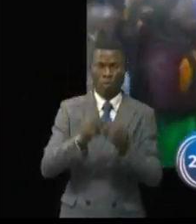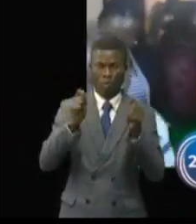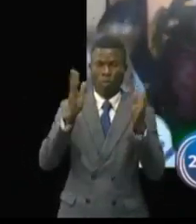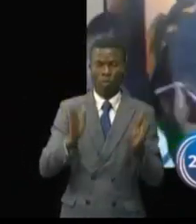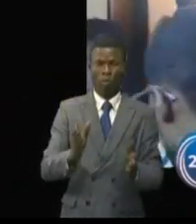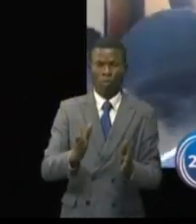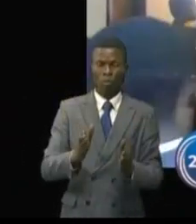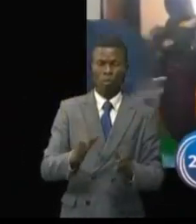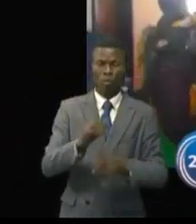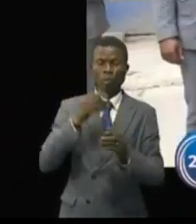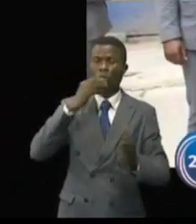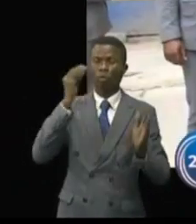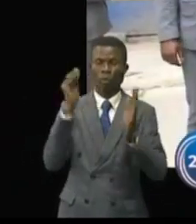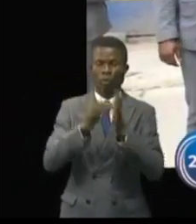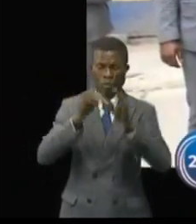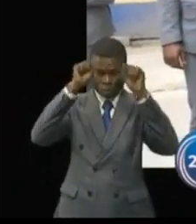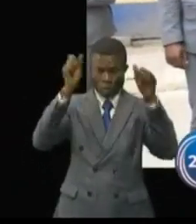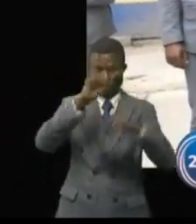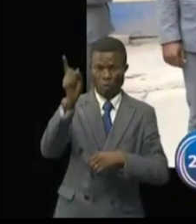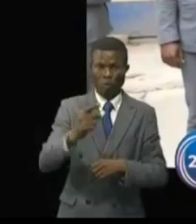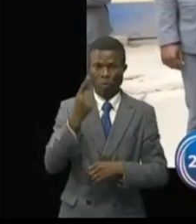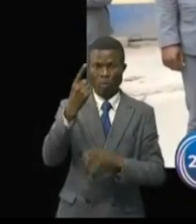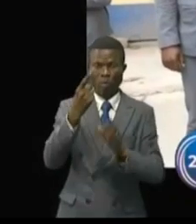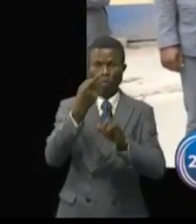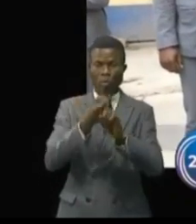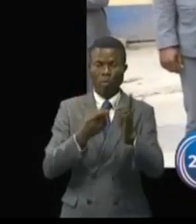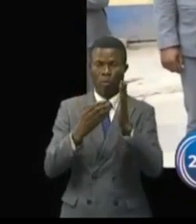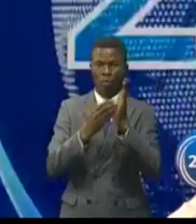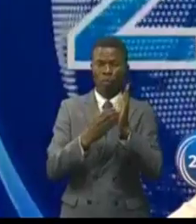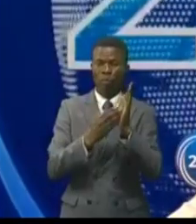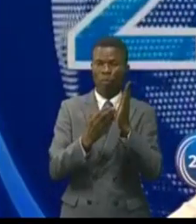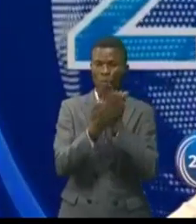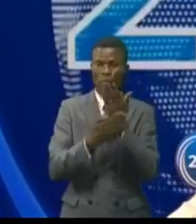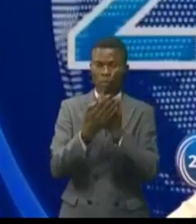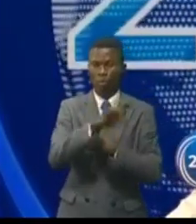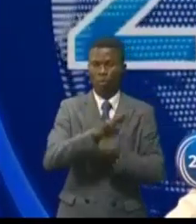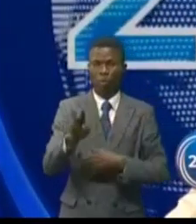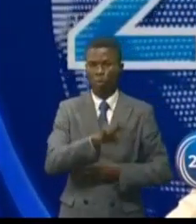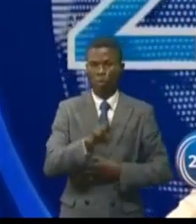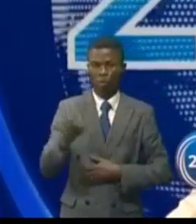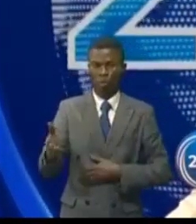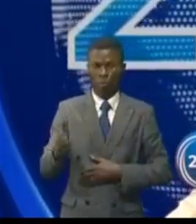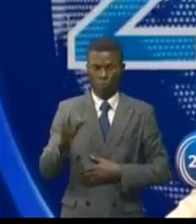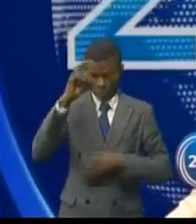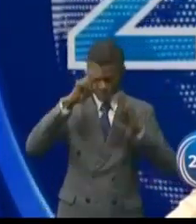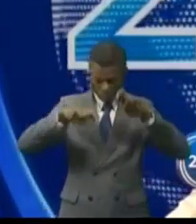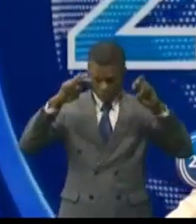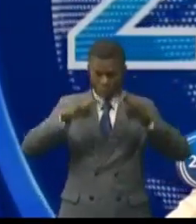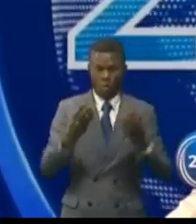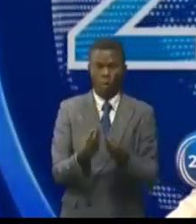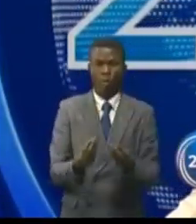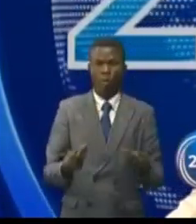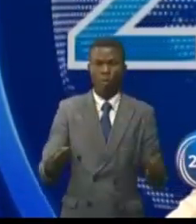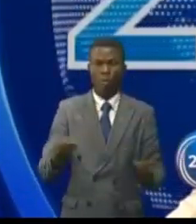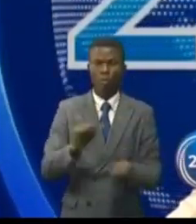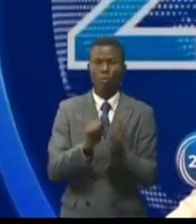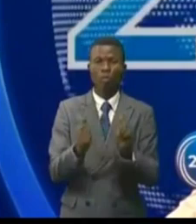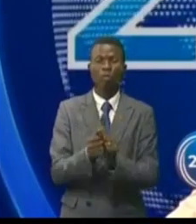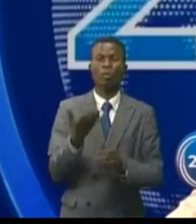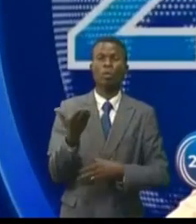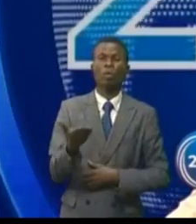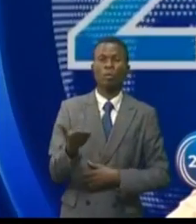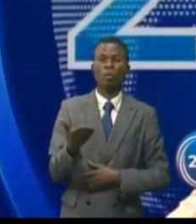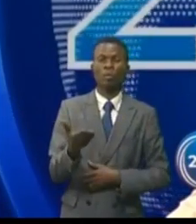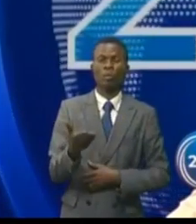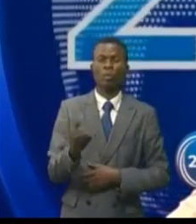ordonnance présidentielle du 31 août 2022. À la recherche de solutions à leurs préoccupations,